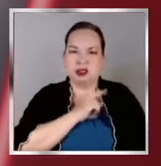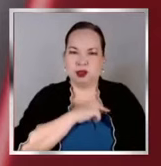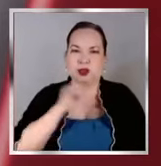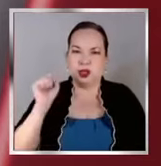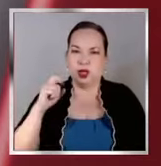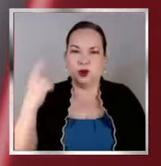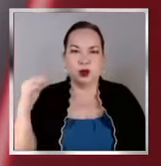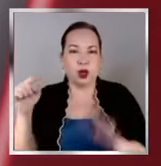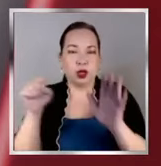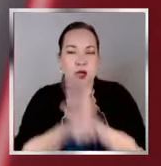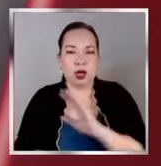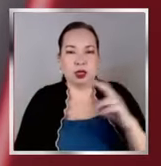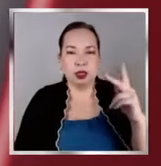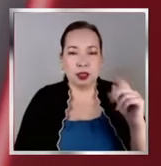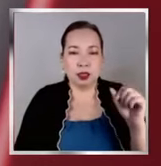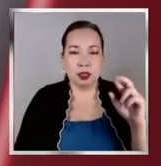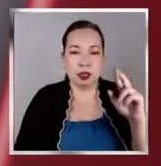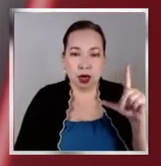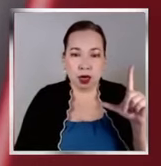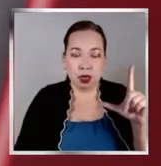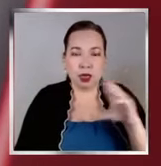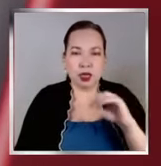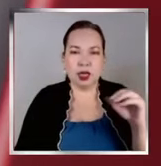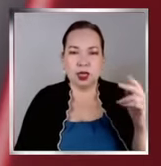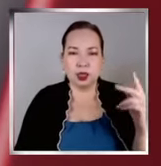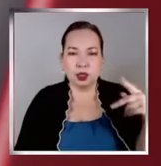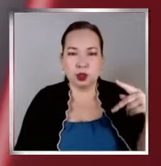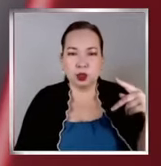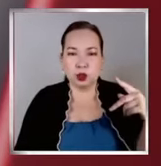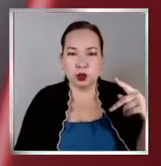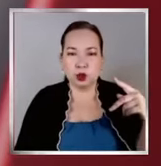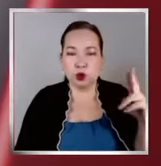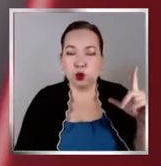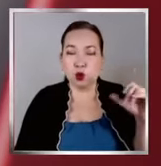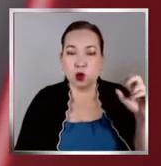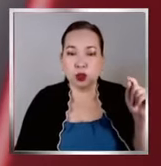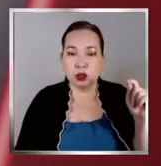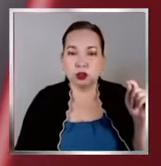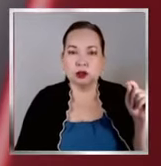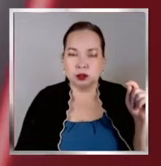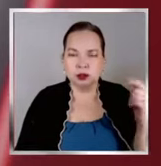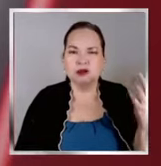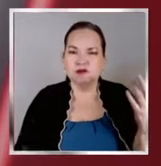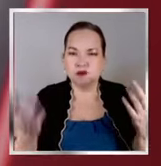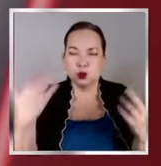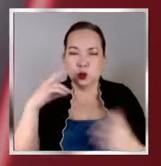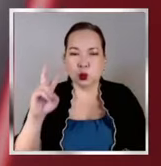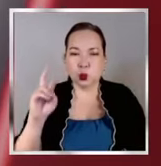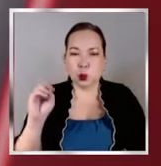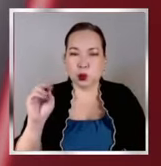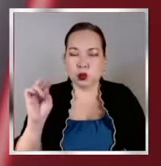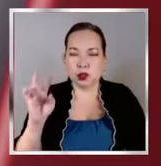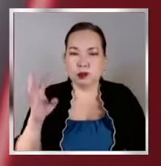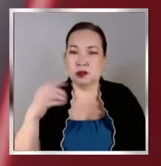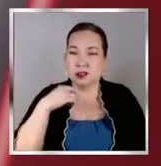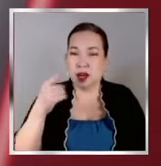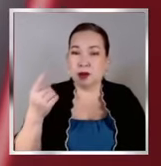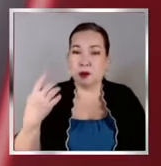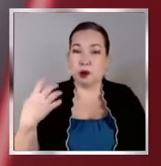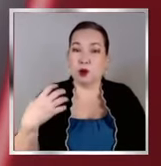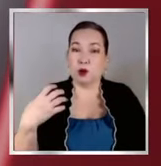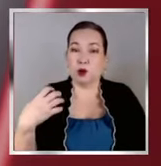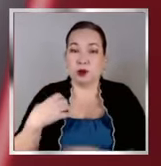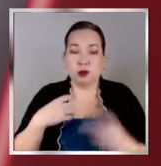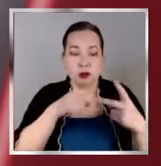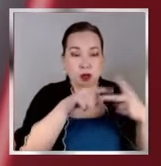Carl Arnaiz at Kulot de Guzman noong 2017. Pinalabas noon na nanlaban sa mga pulis si Carl, kaya